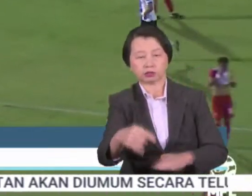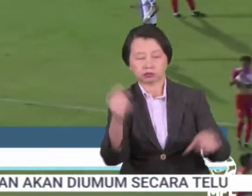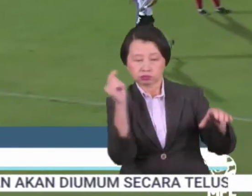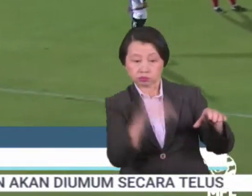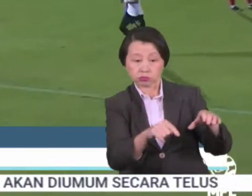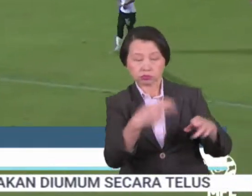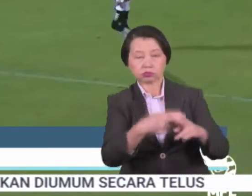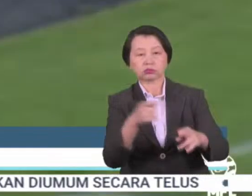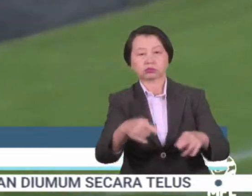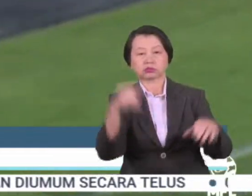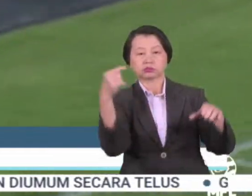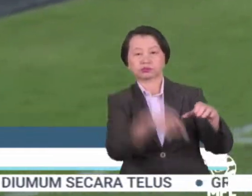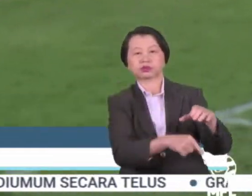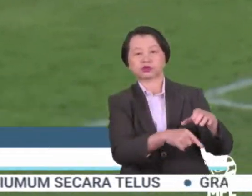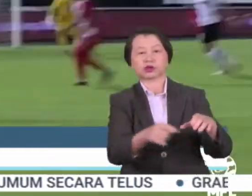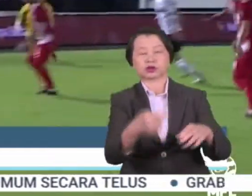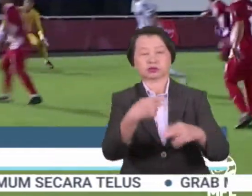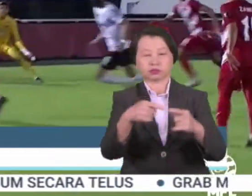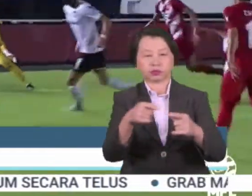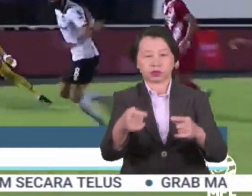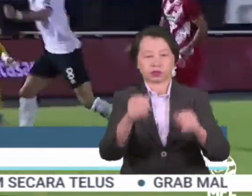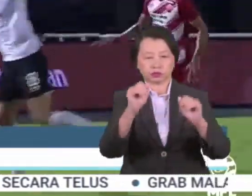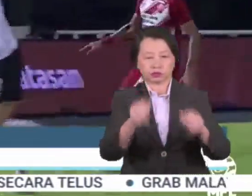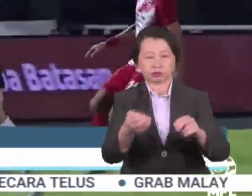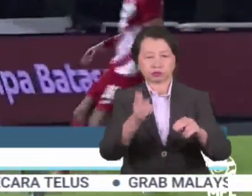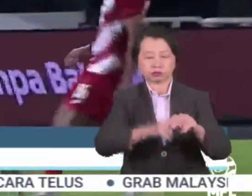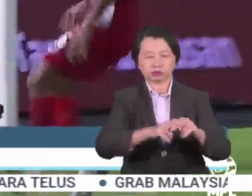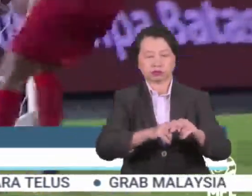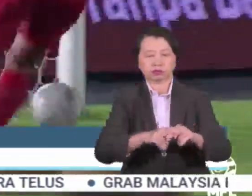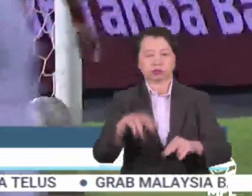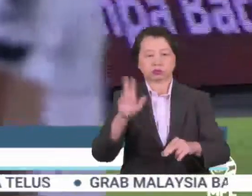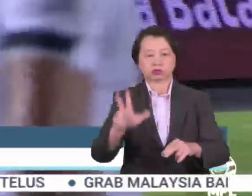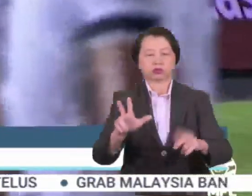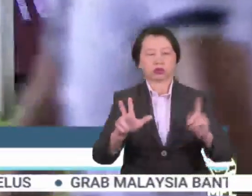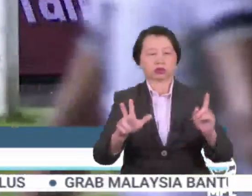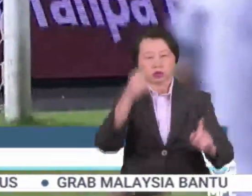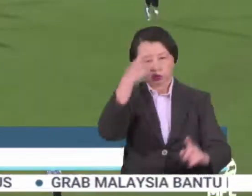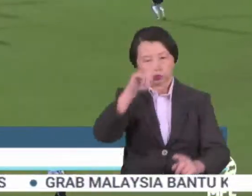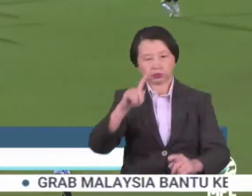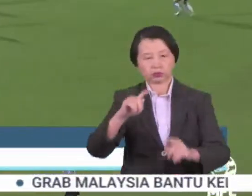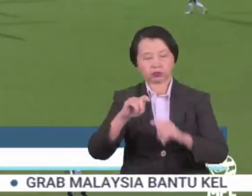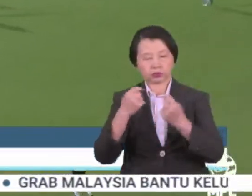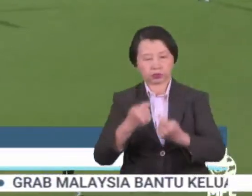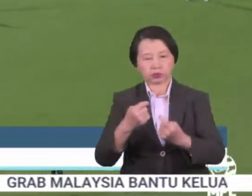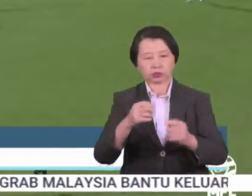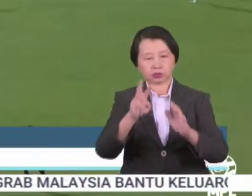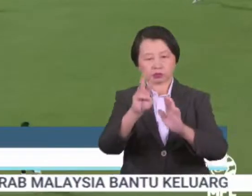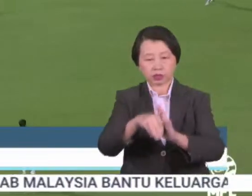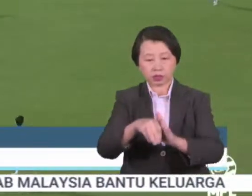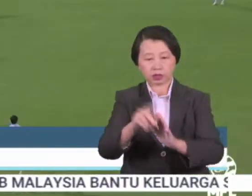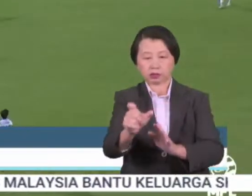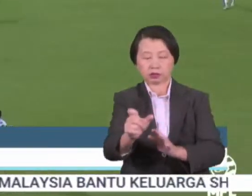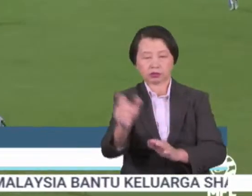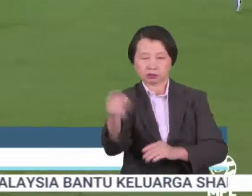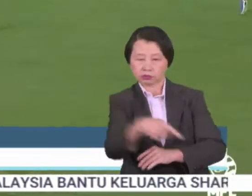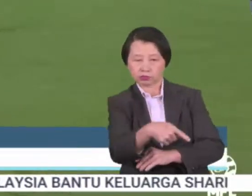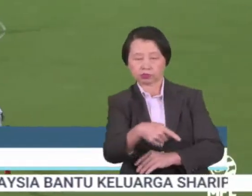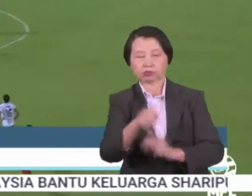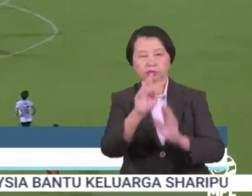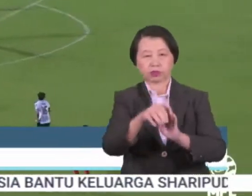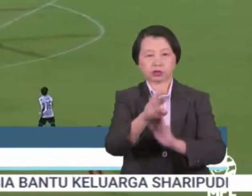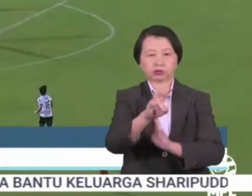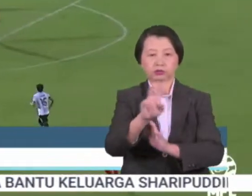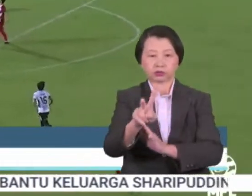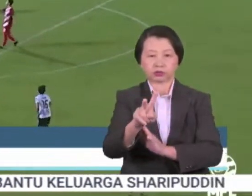mencetak nama sebagai penjaring apabila menggandakan kedudukan buat pasukan pada minit ke-72